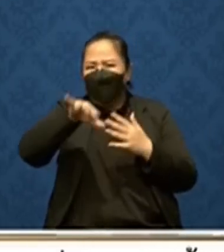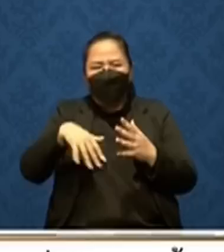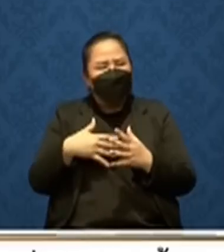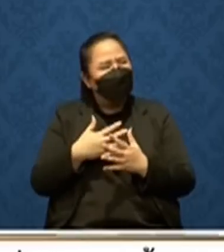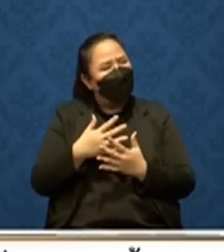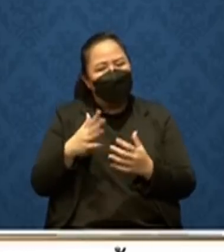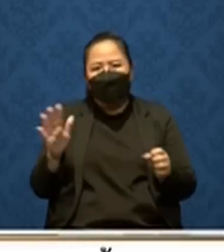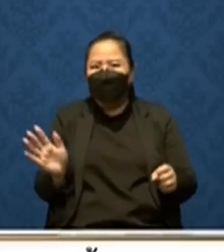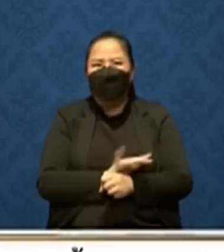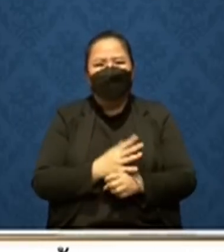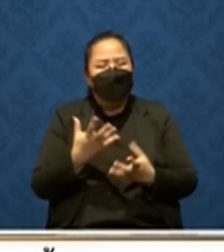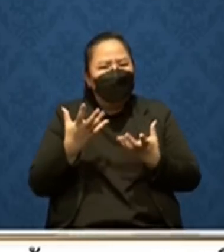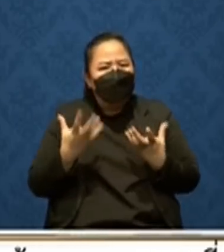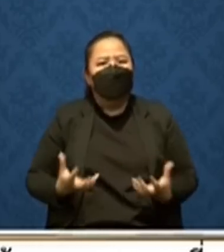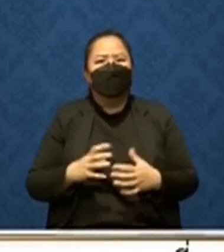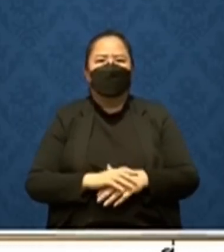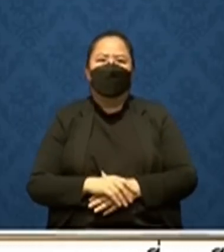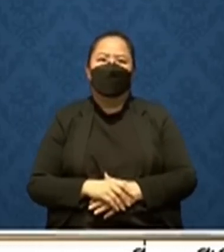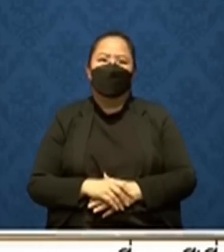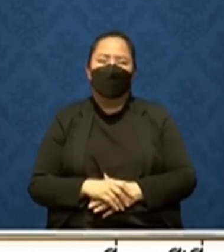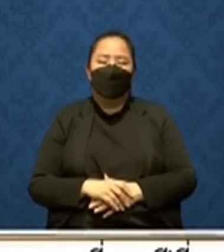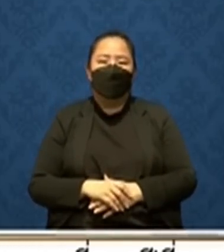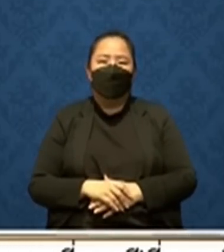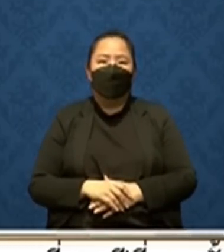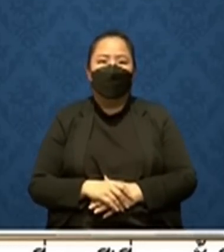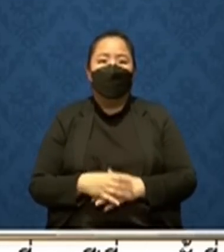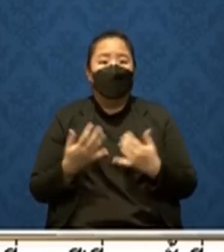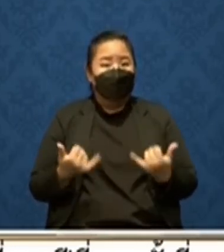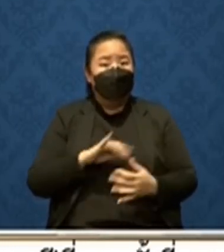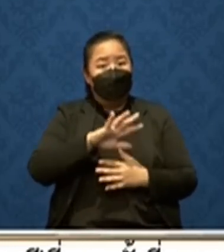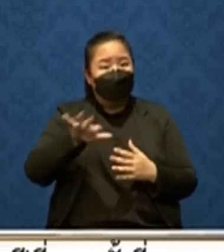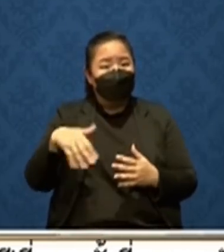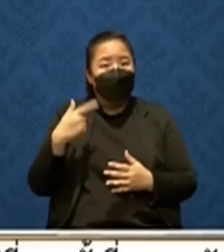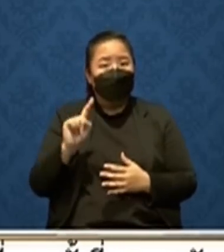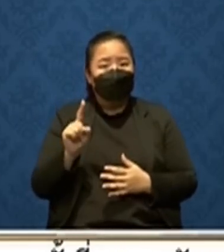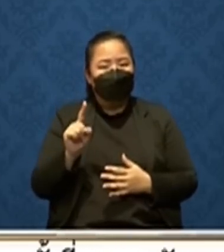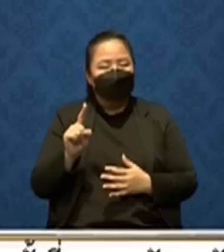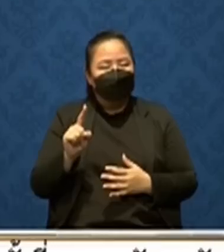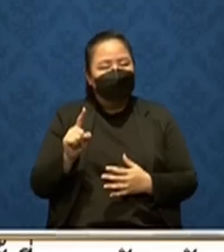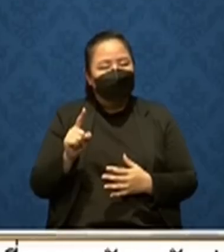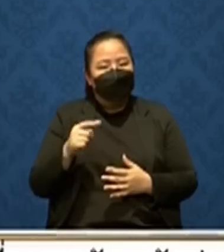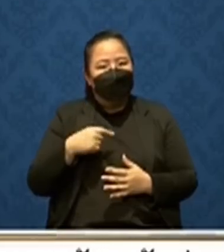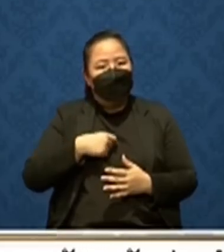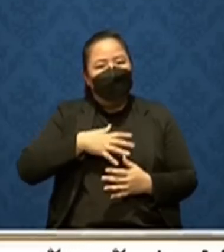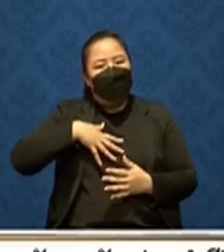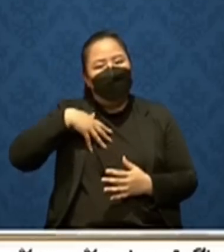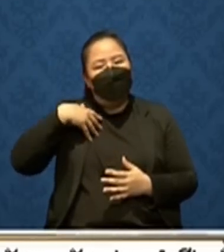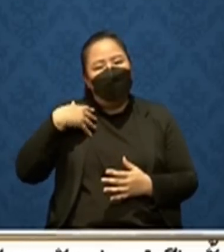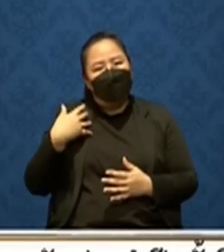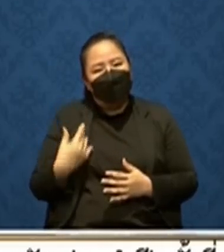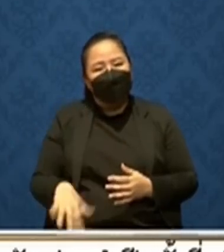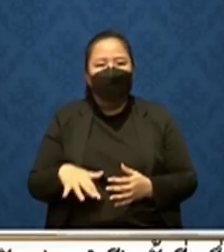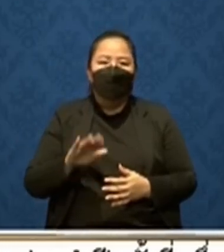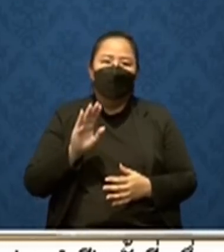ทั่วแผ่นดินพี่กำลังกลับสิ่งเหล่านี้มันเป็นนำมาซึ่งความสิ้นหวังของพี่น้องประชาชน